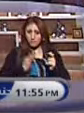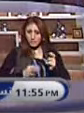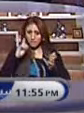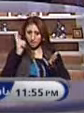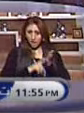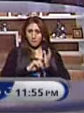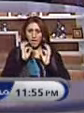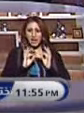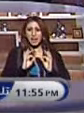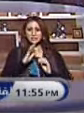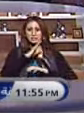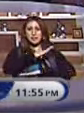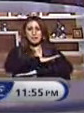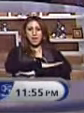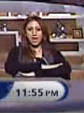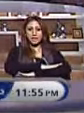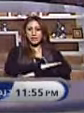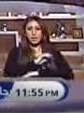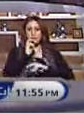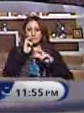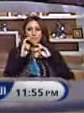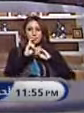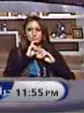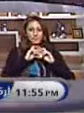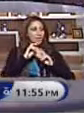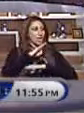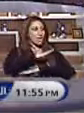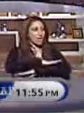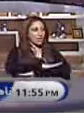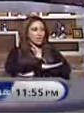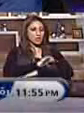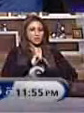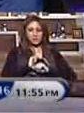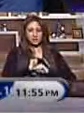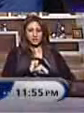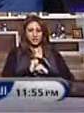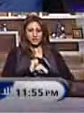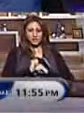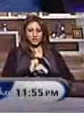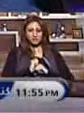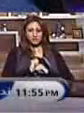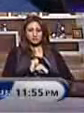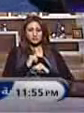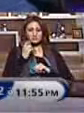وصل الامر الى اننا نبغضه او او نكرهها يعني هذا الدعاء